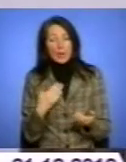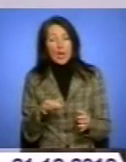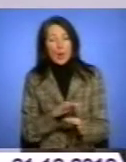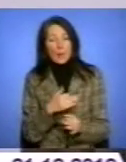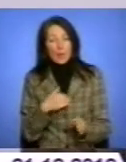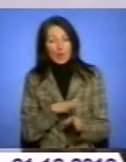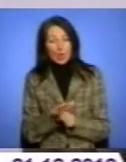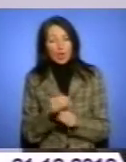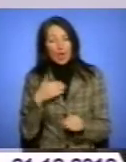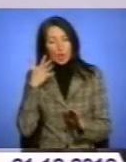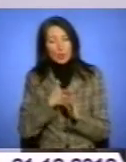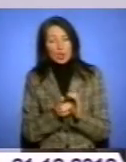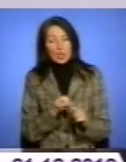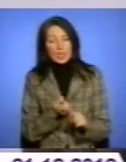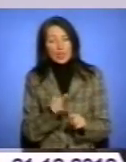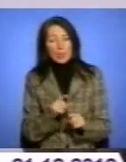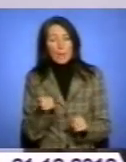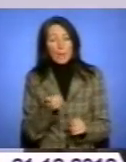Я розумію, що це досить мала сума.